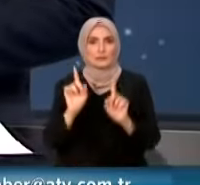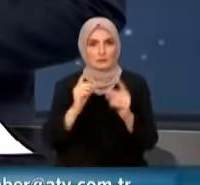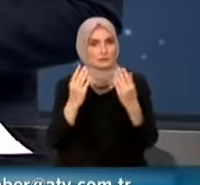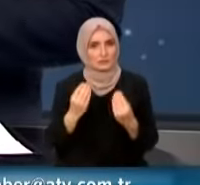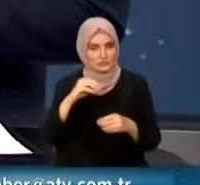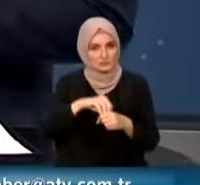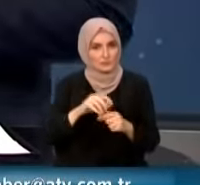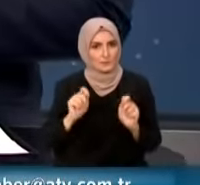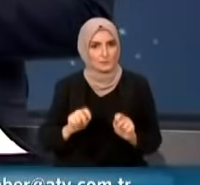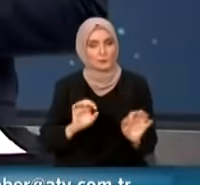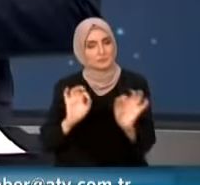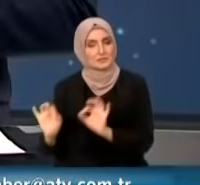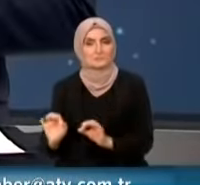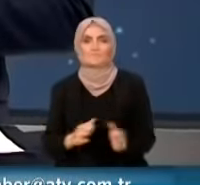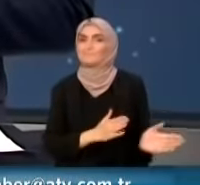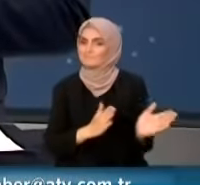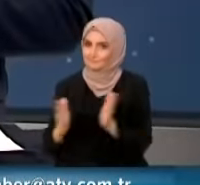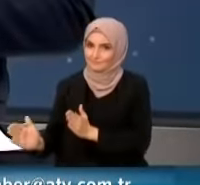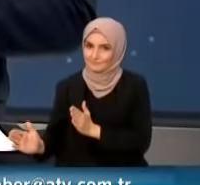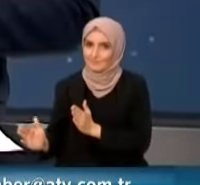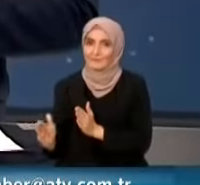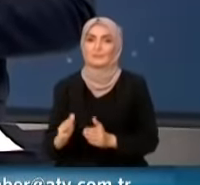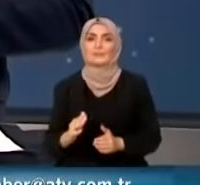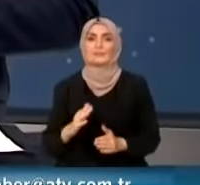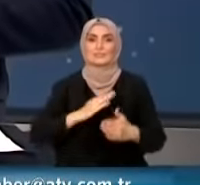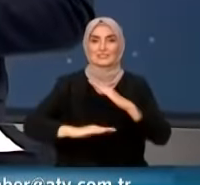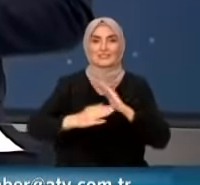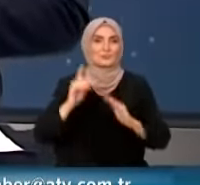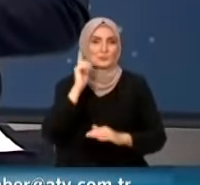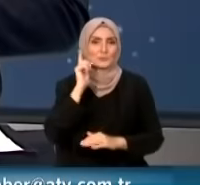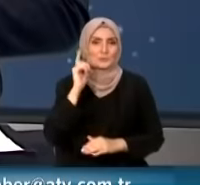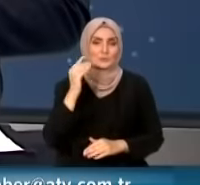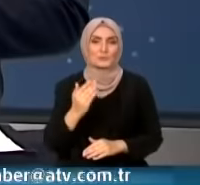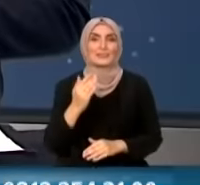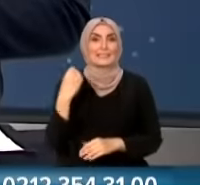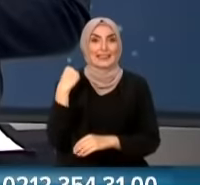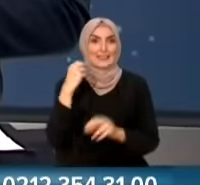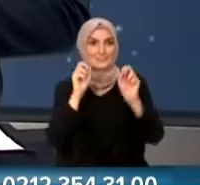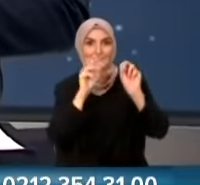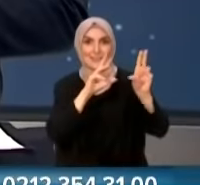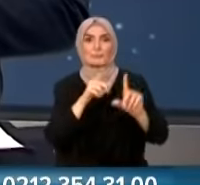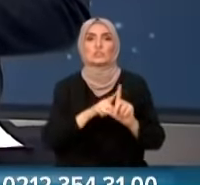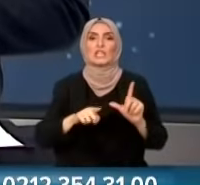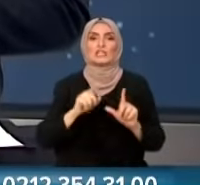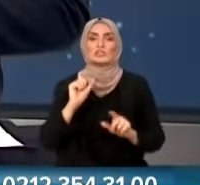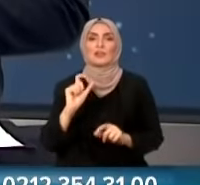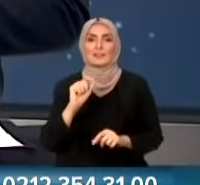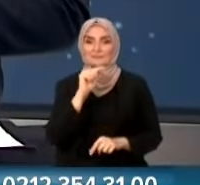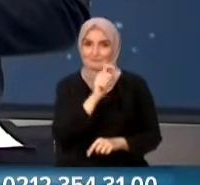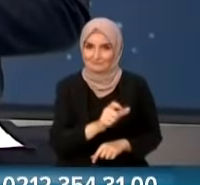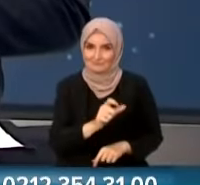Şimdi Jackie Chan'den bahsedeceğiz size. Beyaz Perde'ye geri dönüyor. Yeni bir filmi. Vanguard. 66 yaşında ama bir kaza